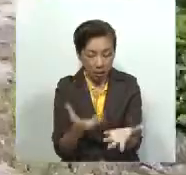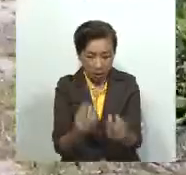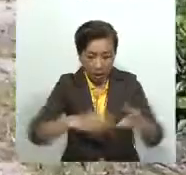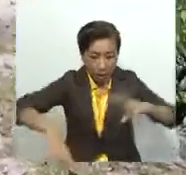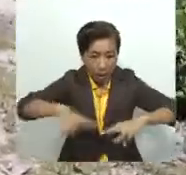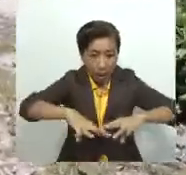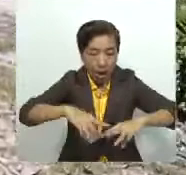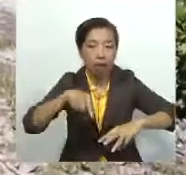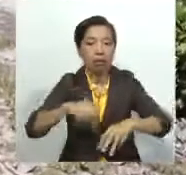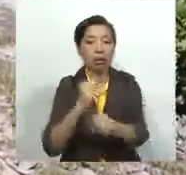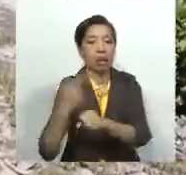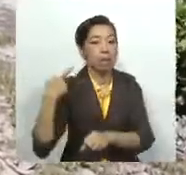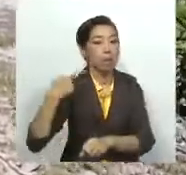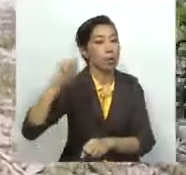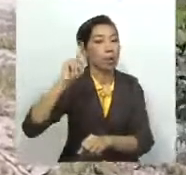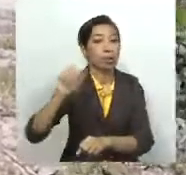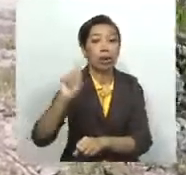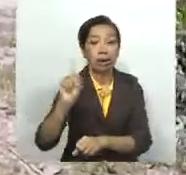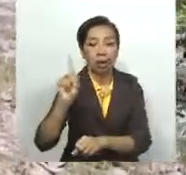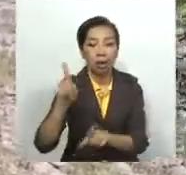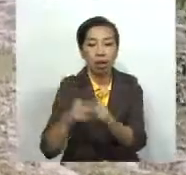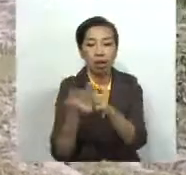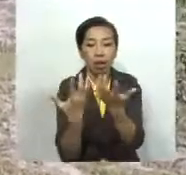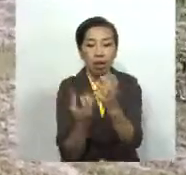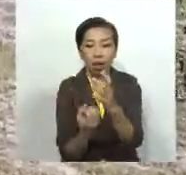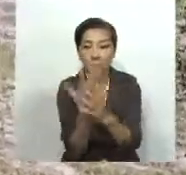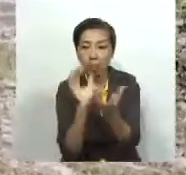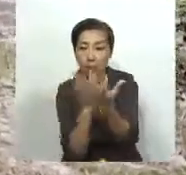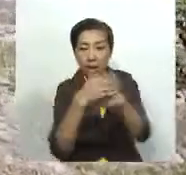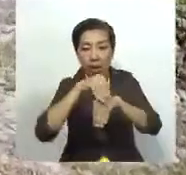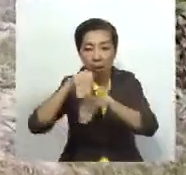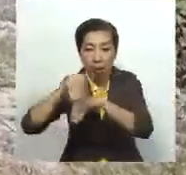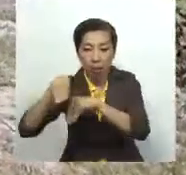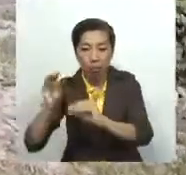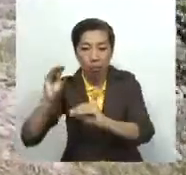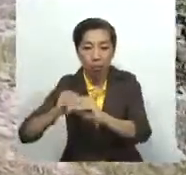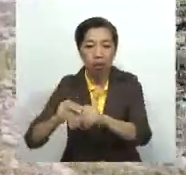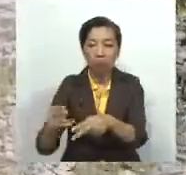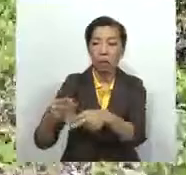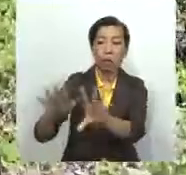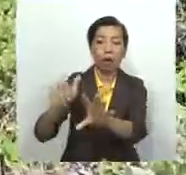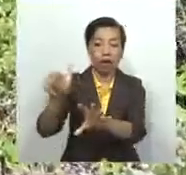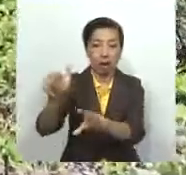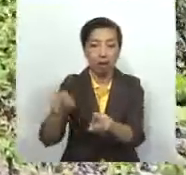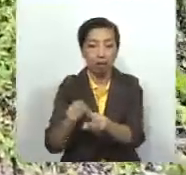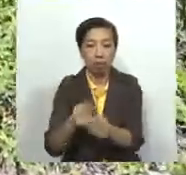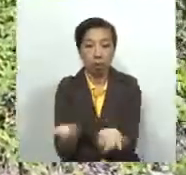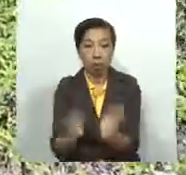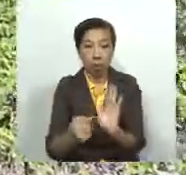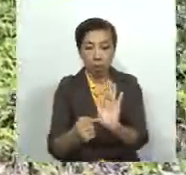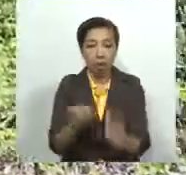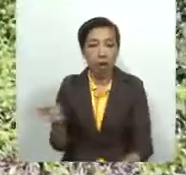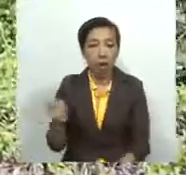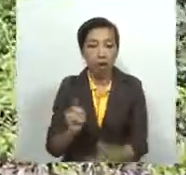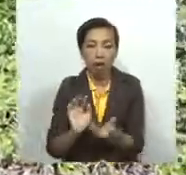มีอยู่หลังบ้านให้เกิดประโยชน์สูงสุดด้วยการปลูกพืชผักเพิ่มเติมแบบไม่ต้องดูแลมากเช่นครอบครัวนี้นะคะ